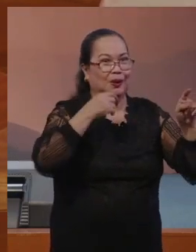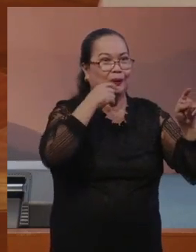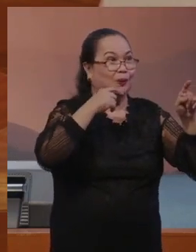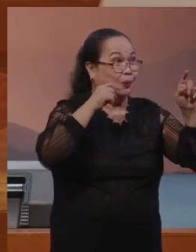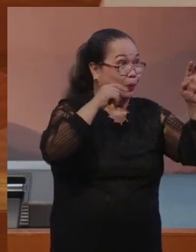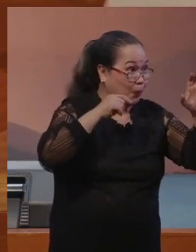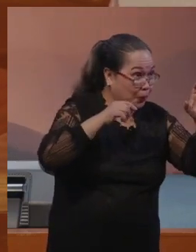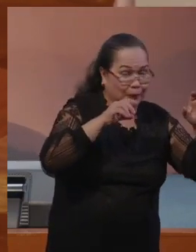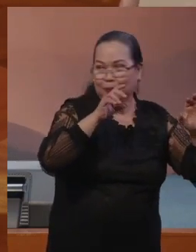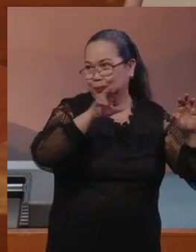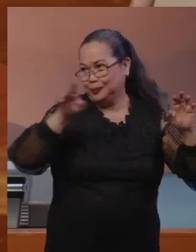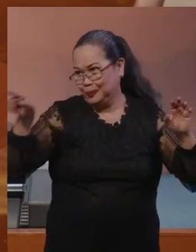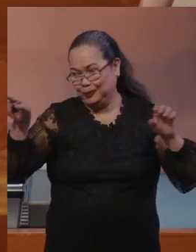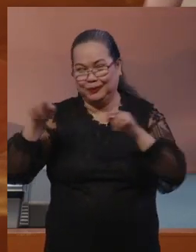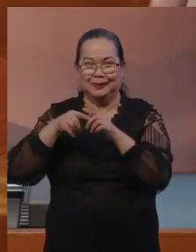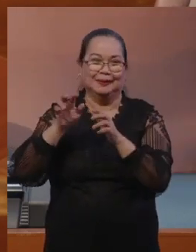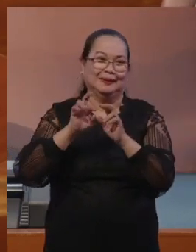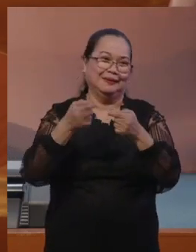Rahab.